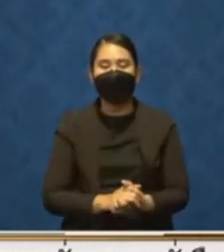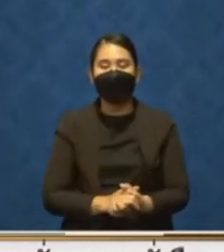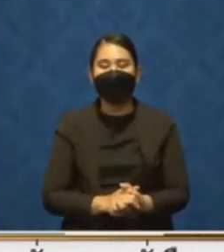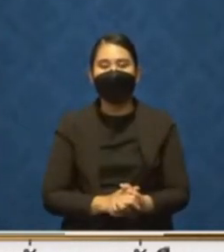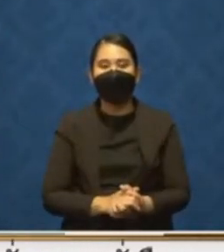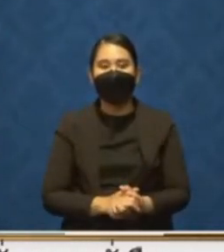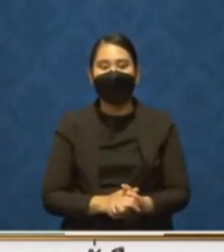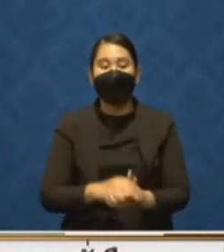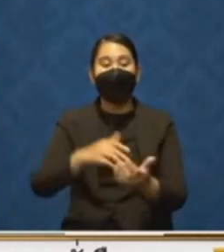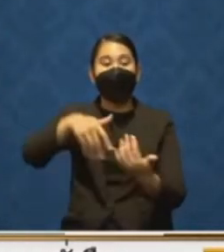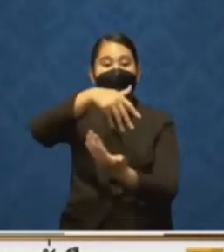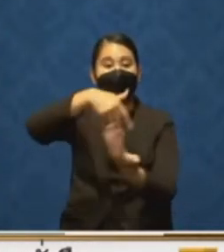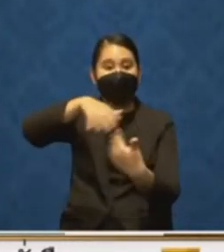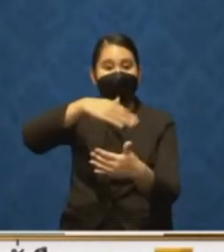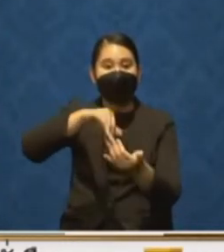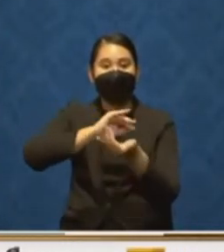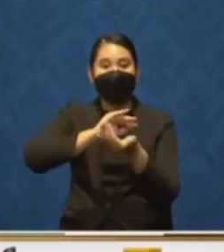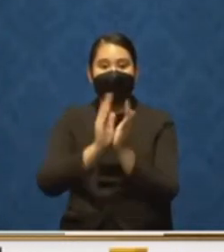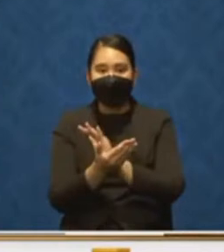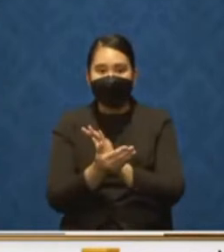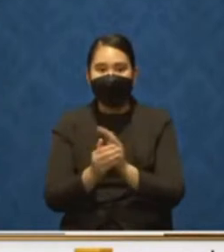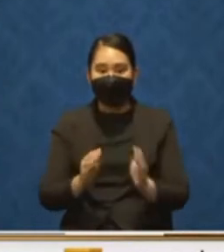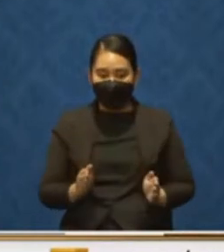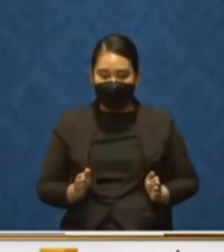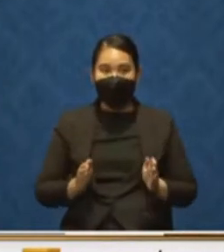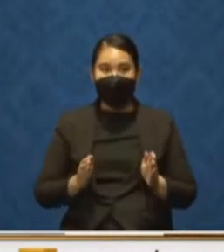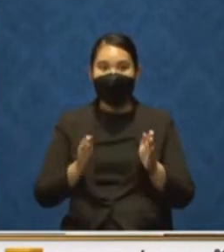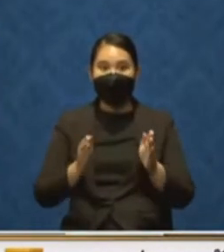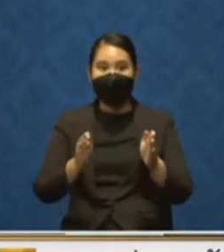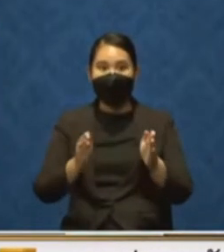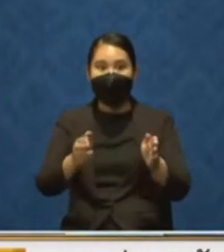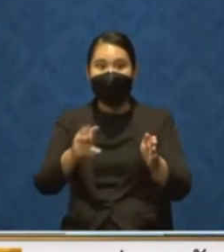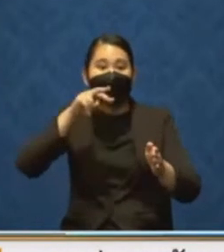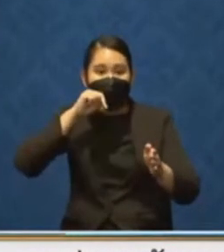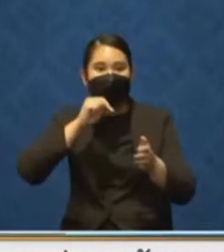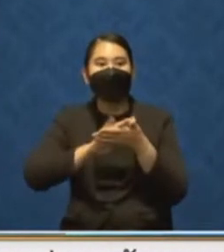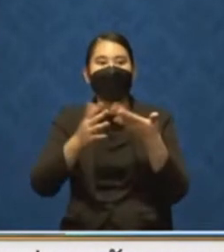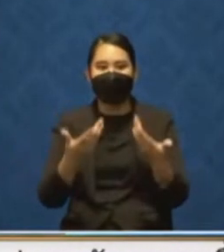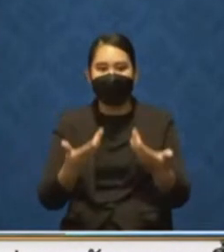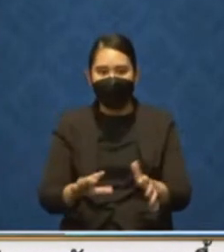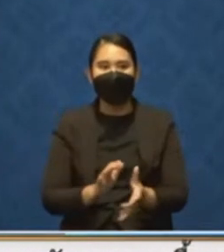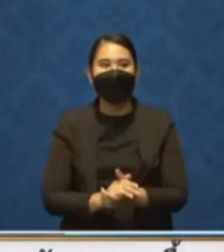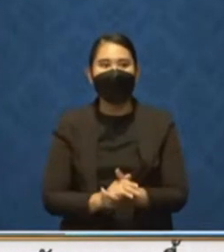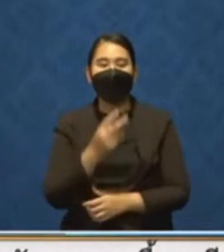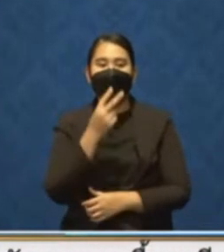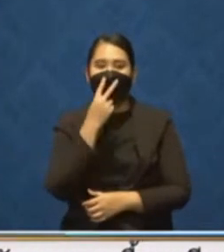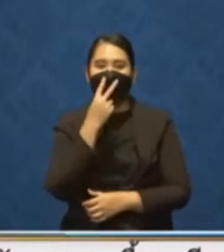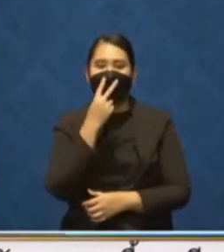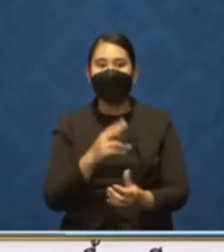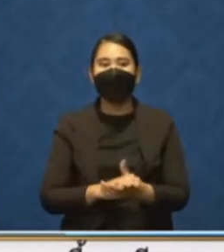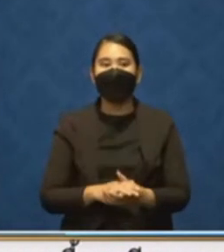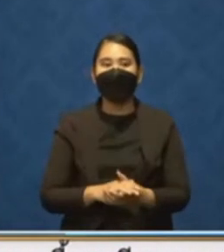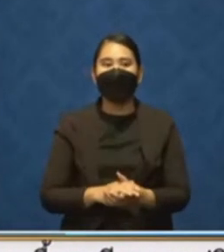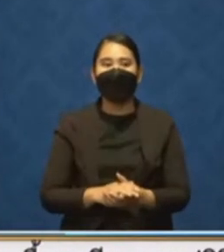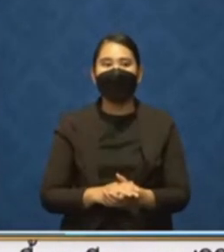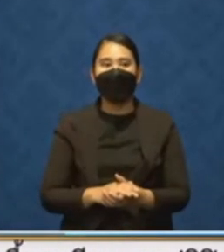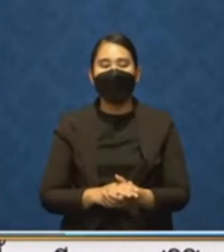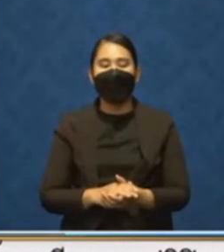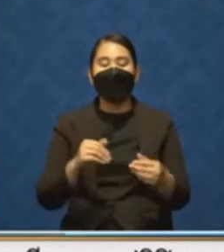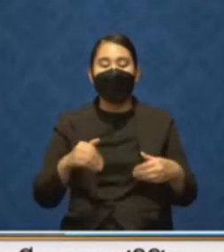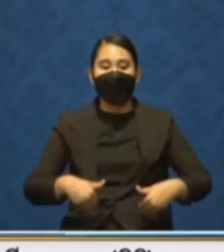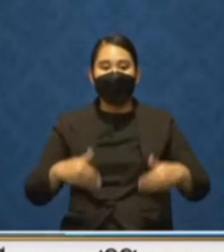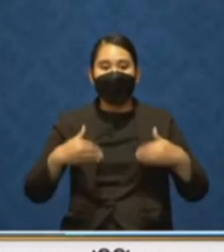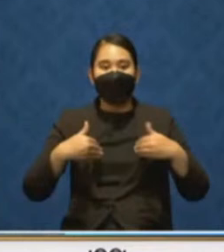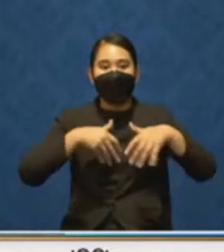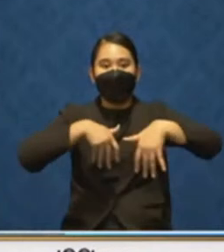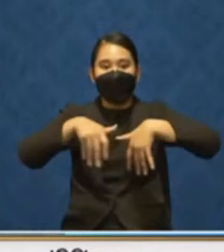ค่า 8ล้อมขององค์อ่านก็ทำจะไปแล้วและความเลยก็มีต้นแต่การปฐมภูมิทัศน์พื้นที่วิถีชุมชนใน